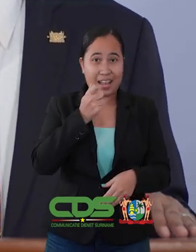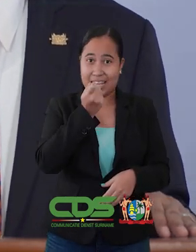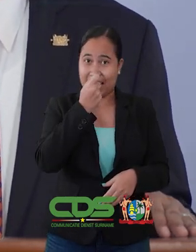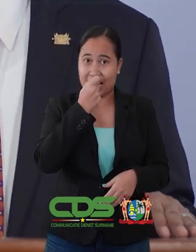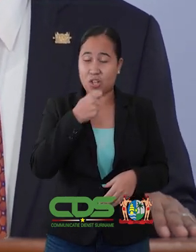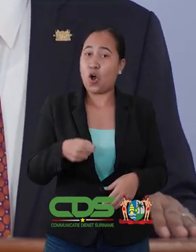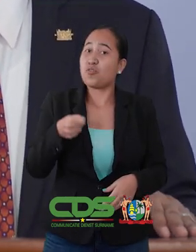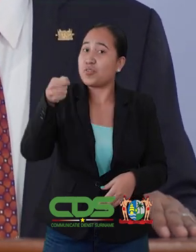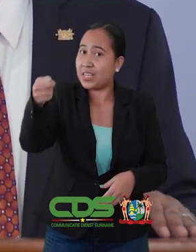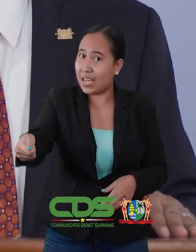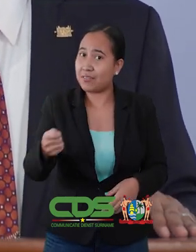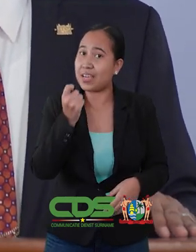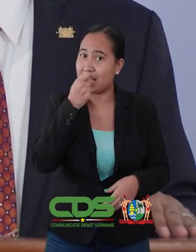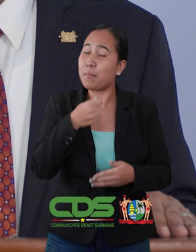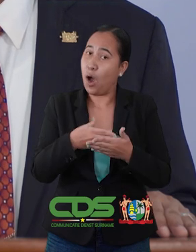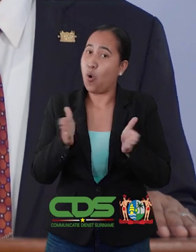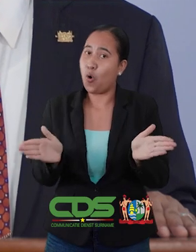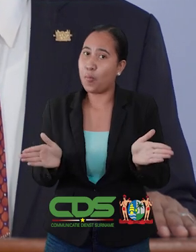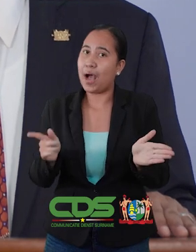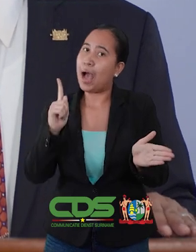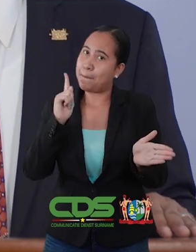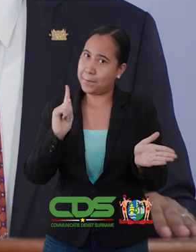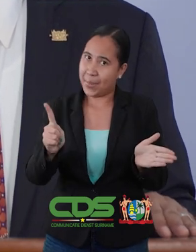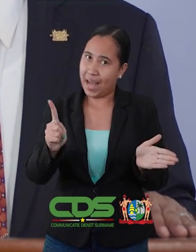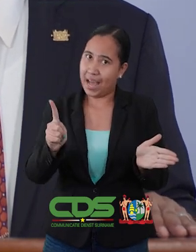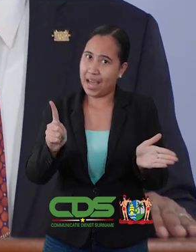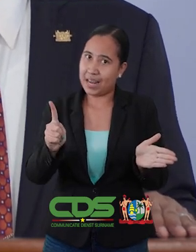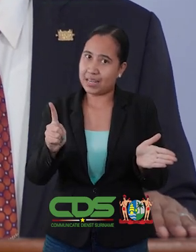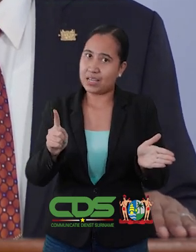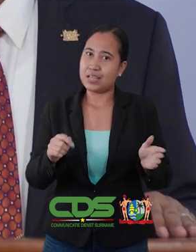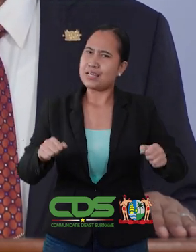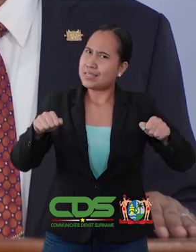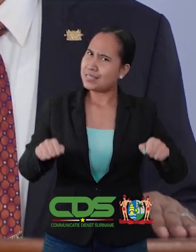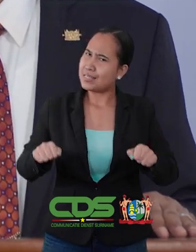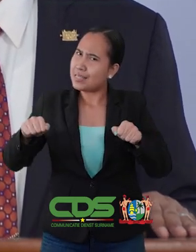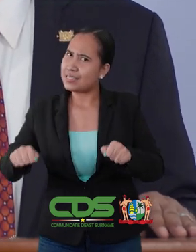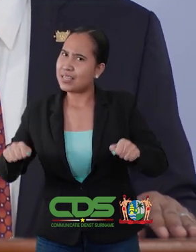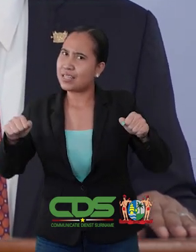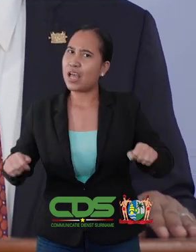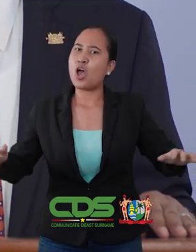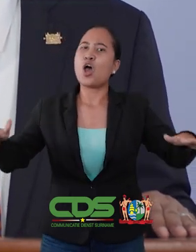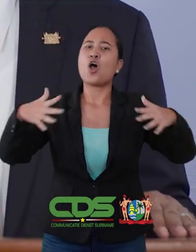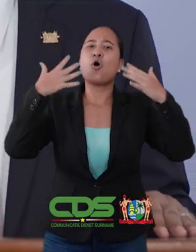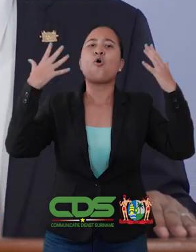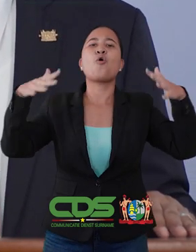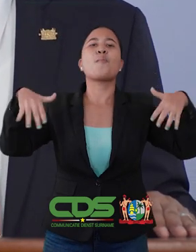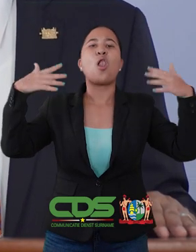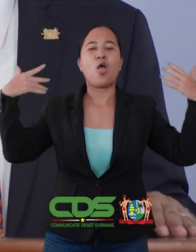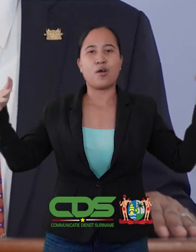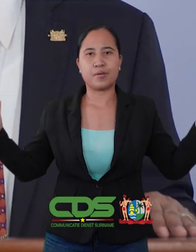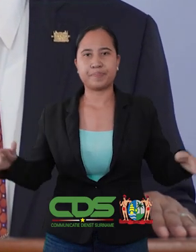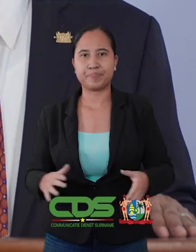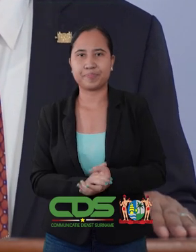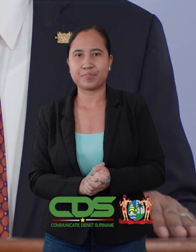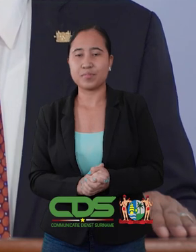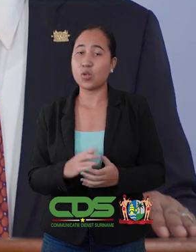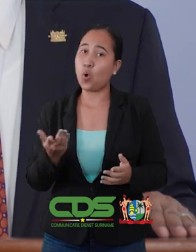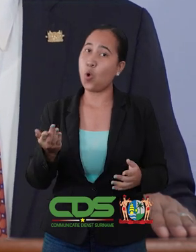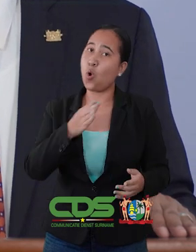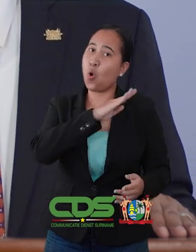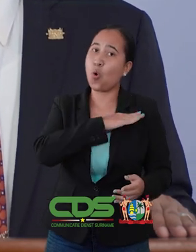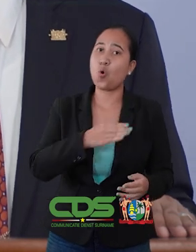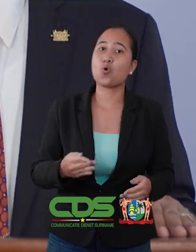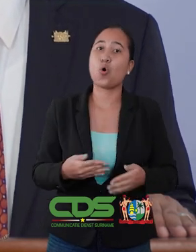of bezorging open, mits zij beschikken over terrassen in de open lucht. Verder zijn